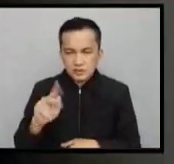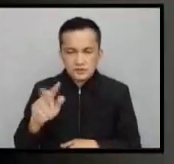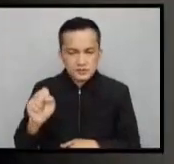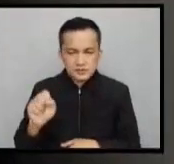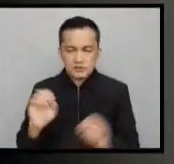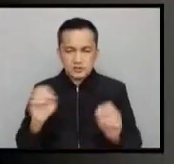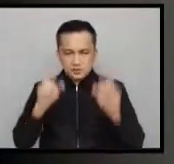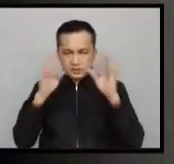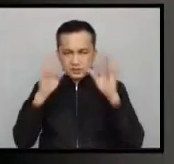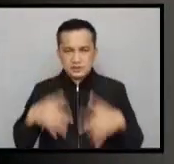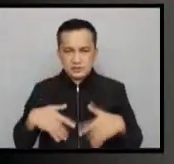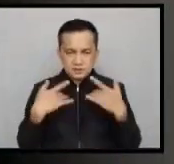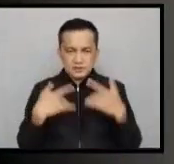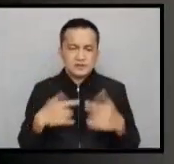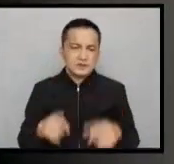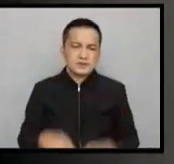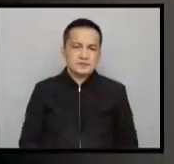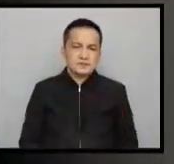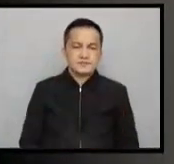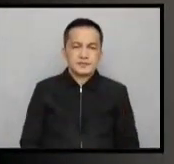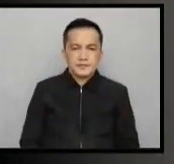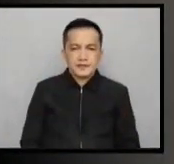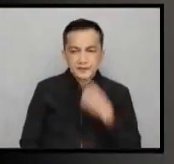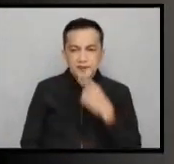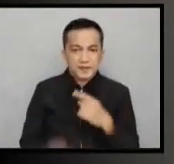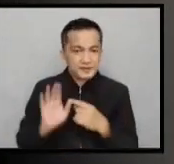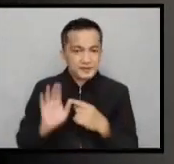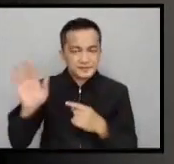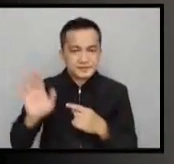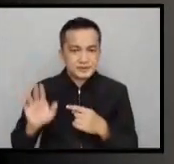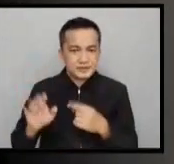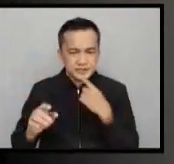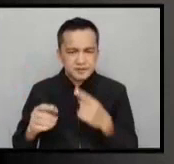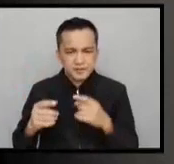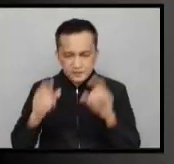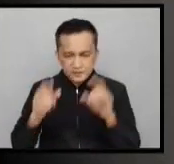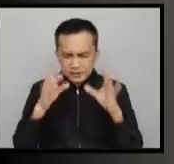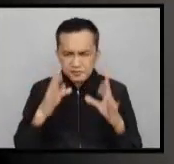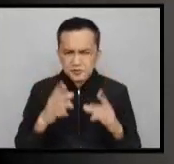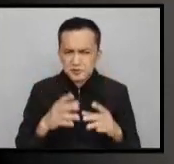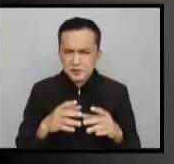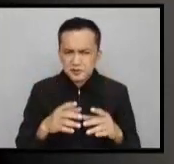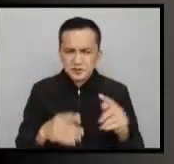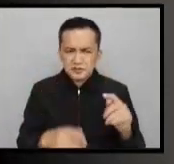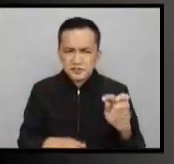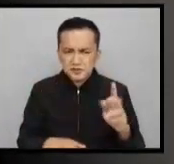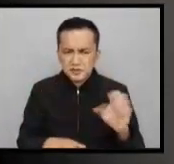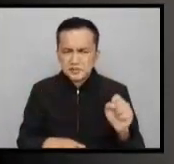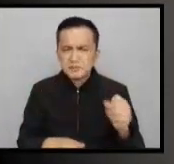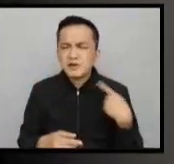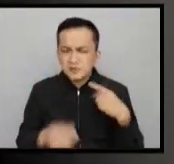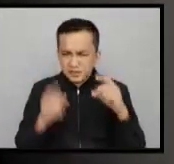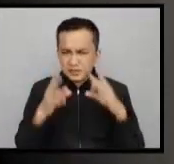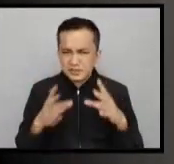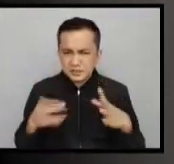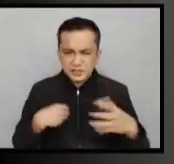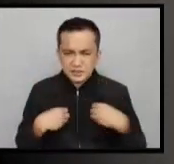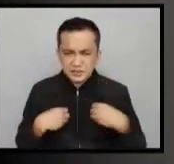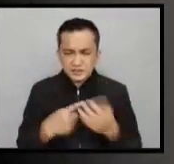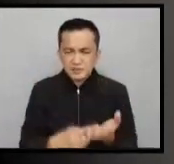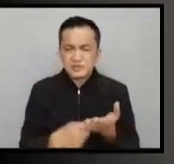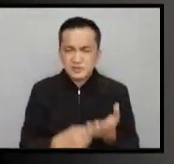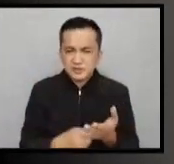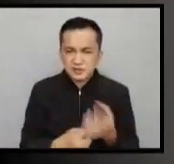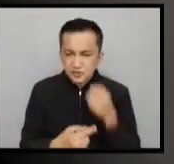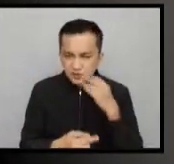intel reports. Anila, naninindigan silang may threats na natatanggap si Teves at pag-uusapan pa nila kung uuwi nga ba si Teves